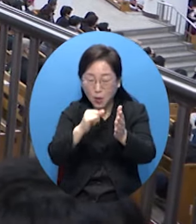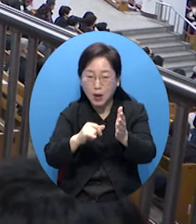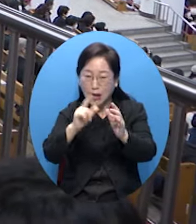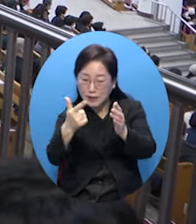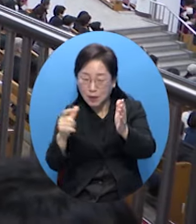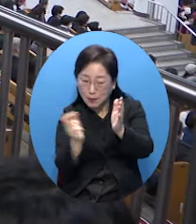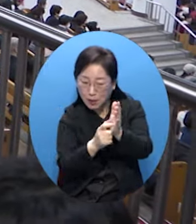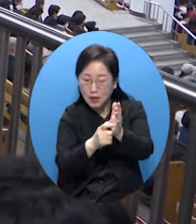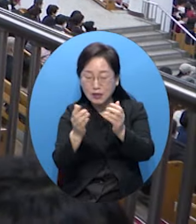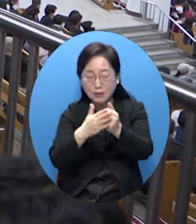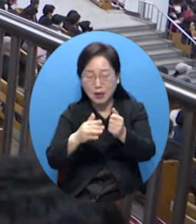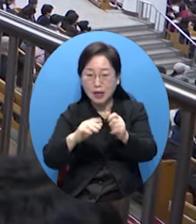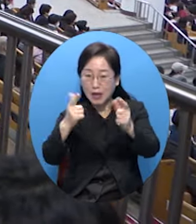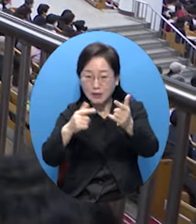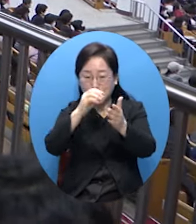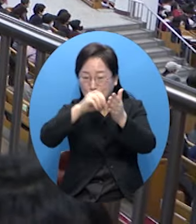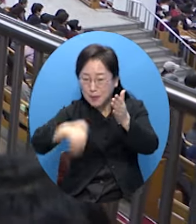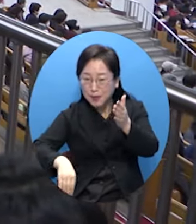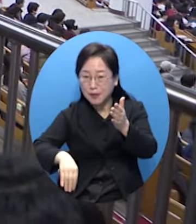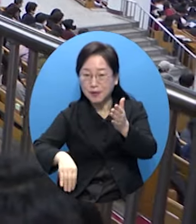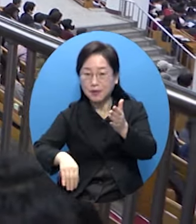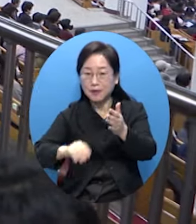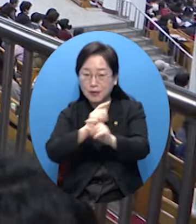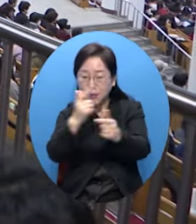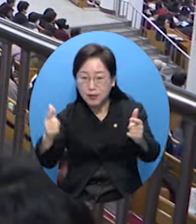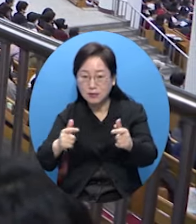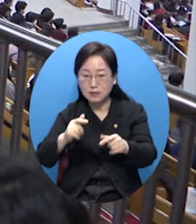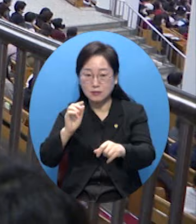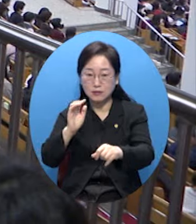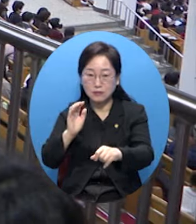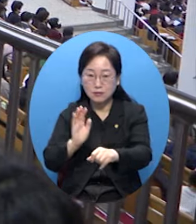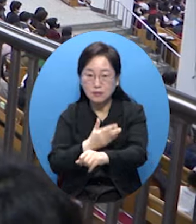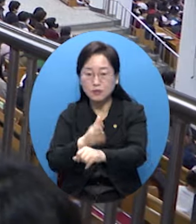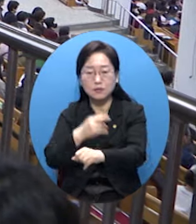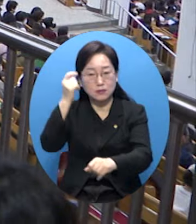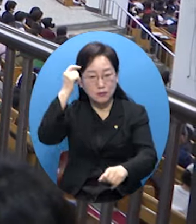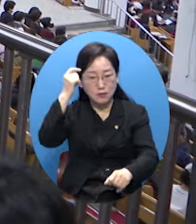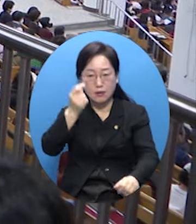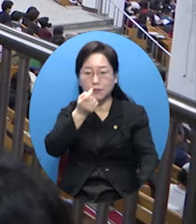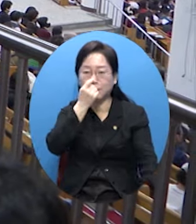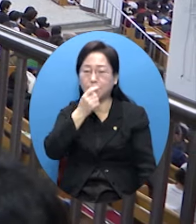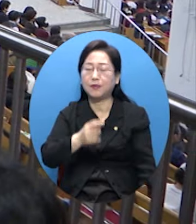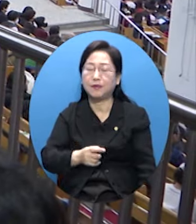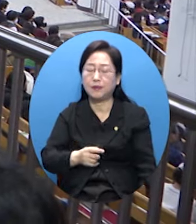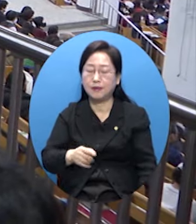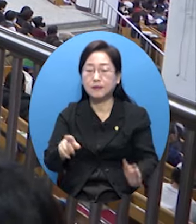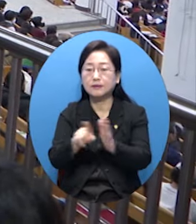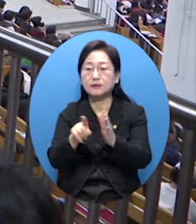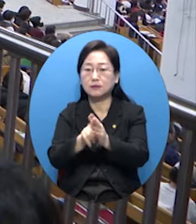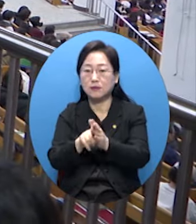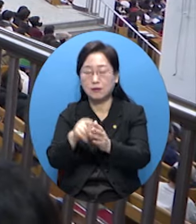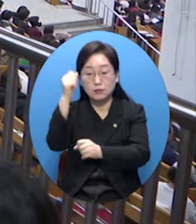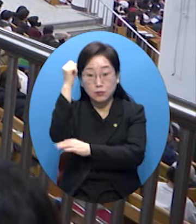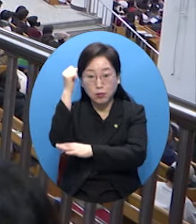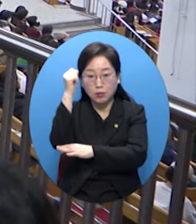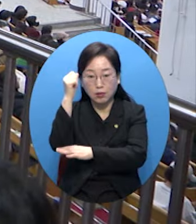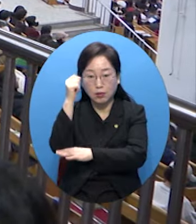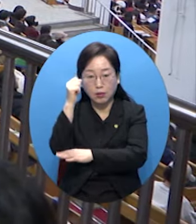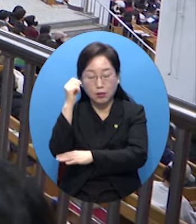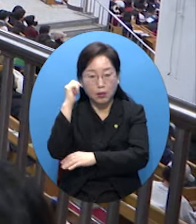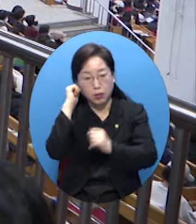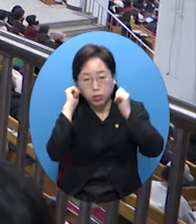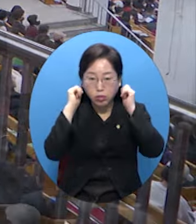안에 뭐 여러 가지 신화가 담겨있다 이런 잘못된 사상을 배우면 아주 신앙의 근본이 흔들리게 되는